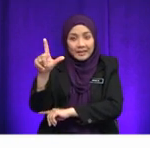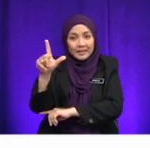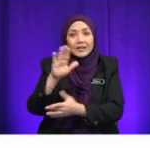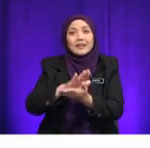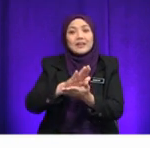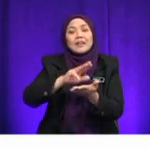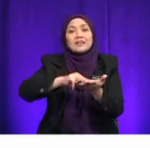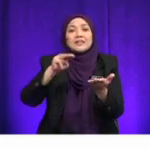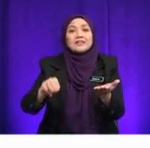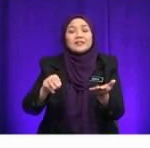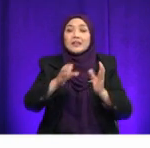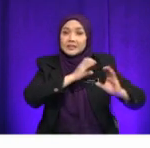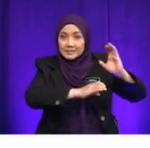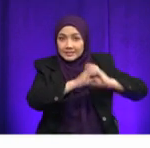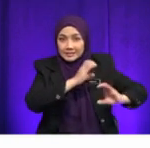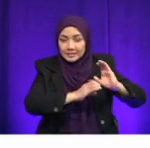security